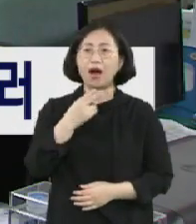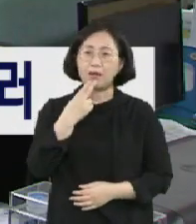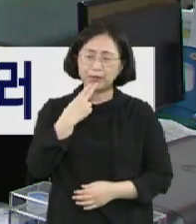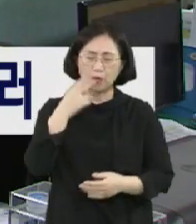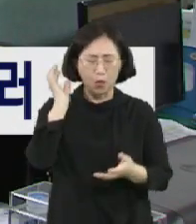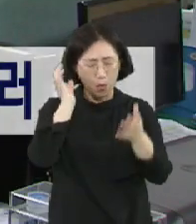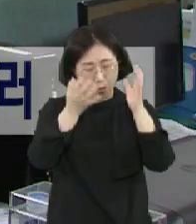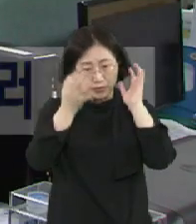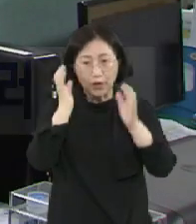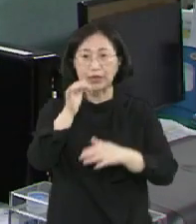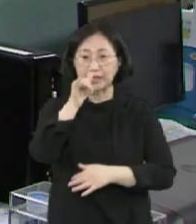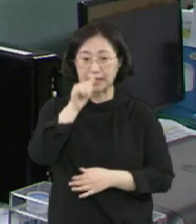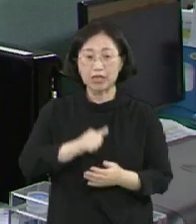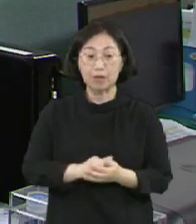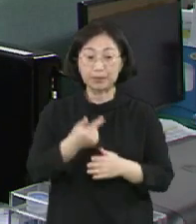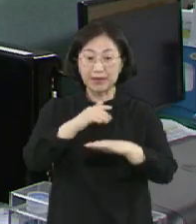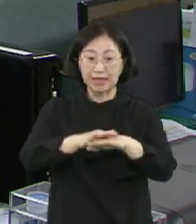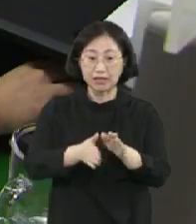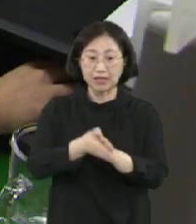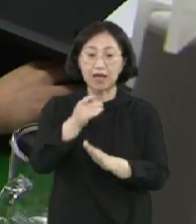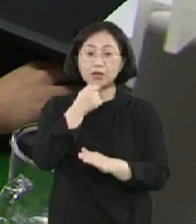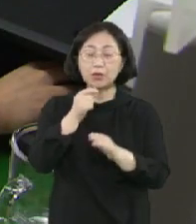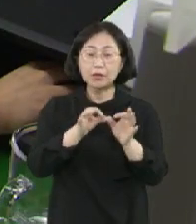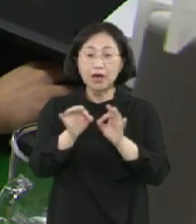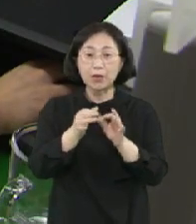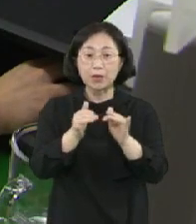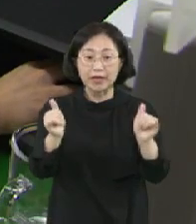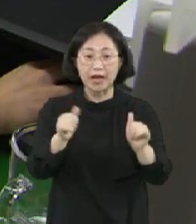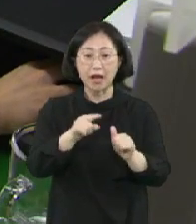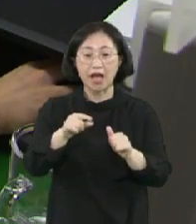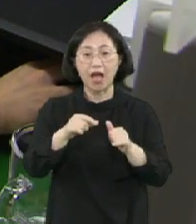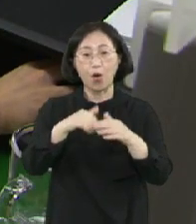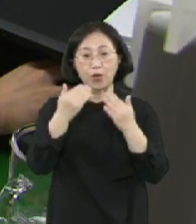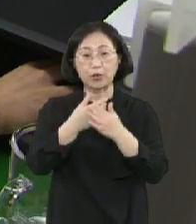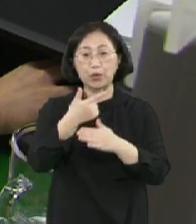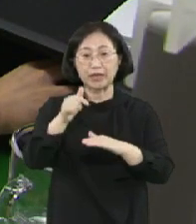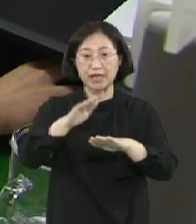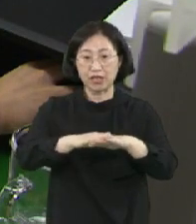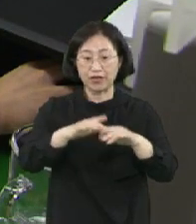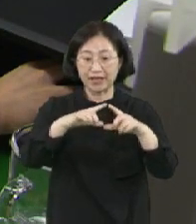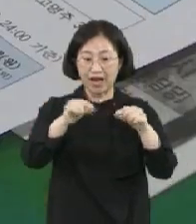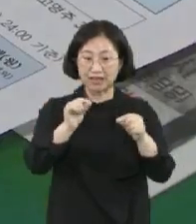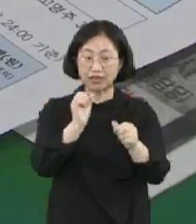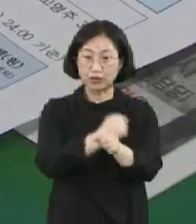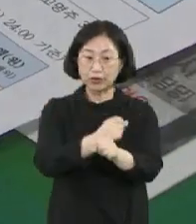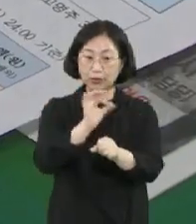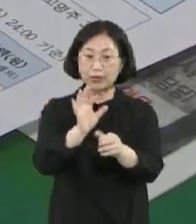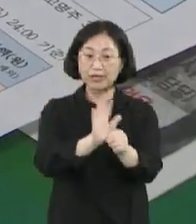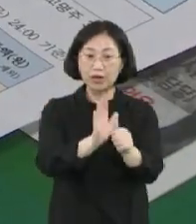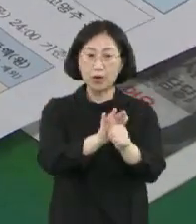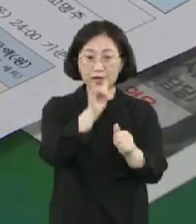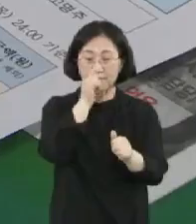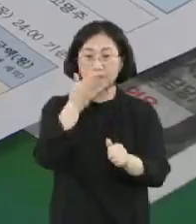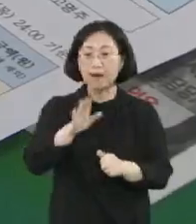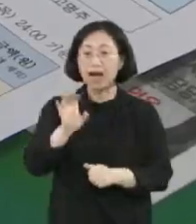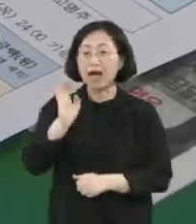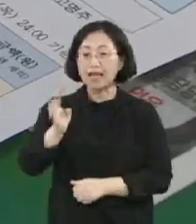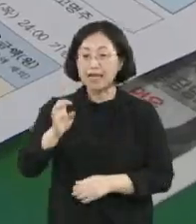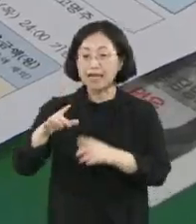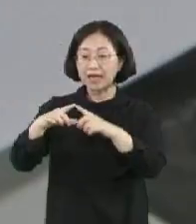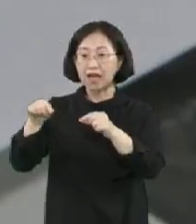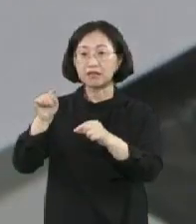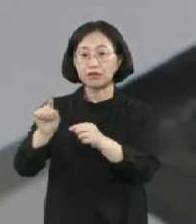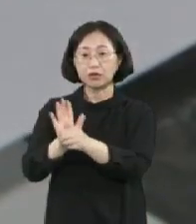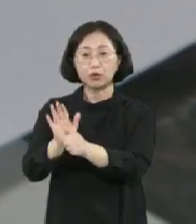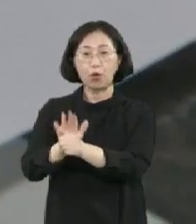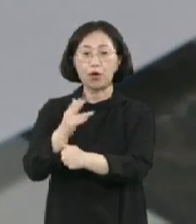일쑤입니다. 실제로 대전시가 소상공인들의 온통대전 카드 수수료는 지원을 하지만 대덕 1호음 카드 수수료는 지원을